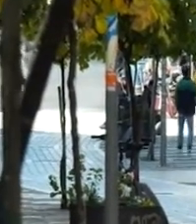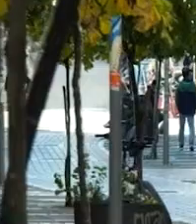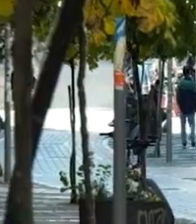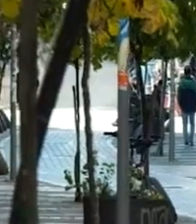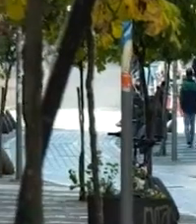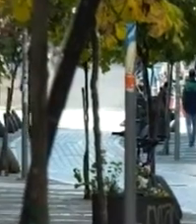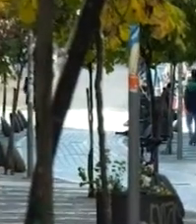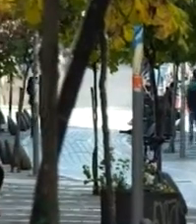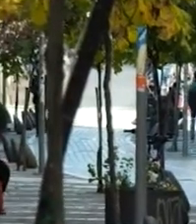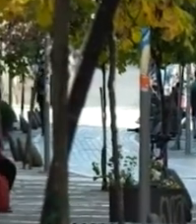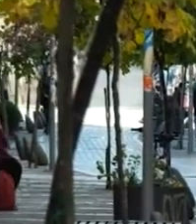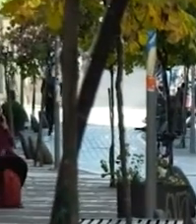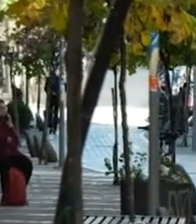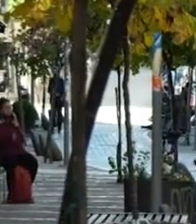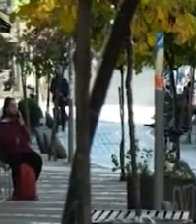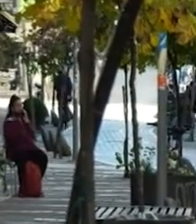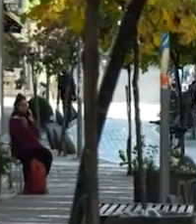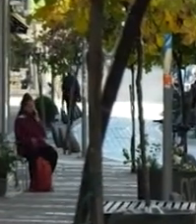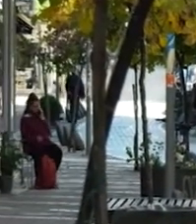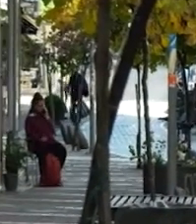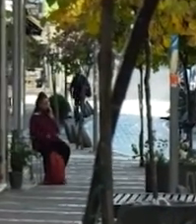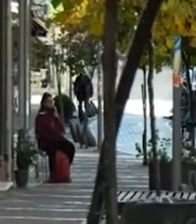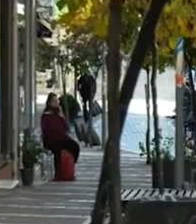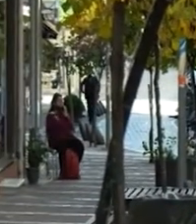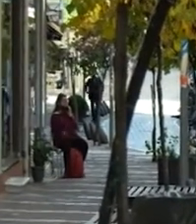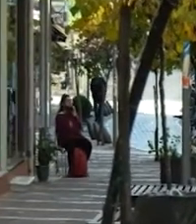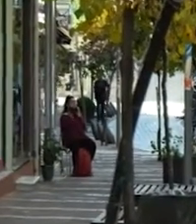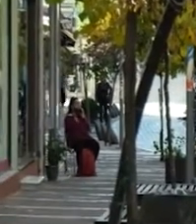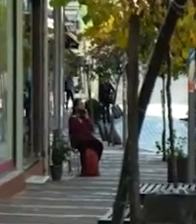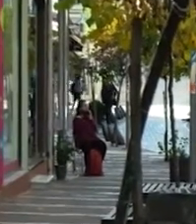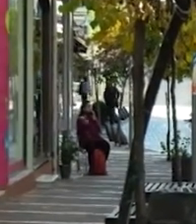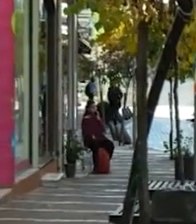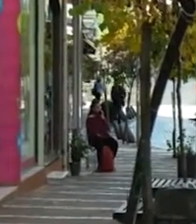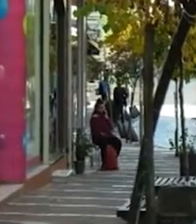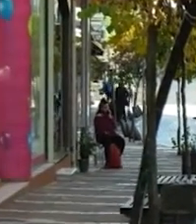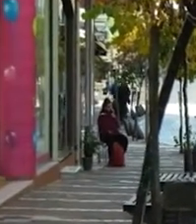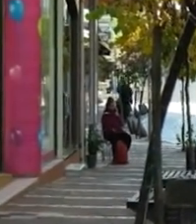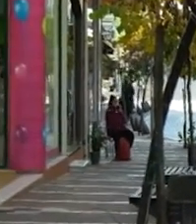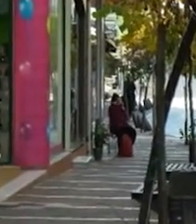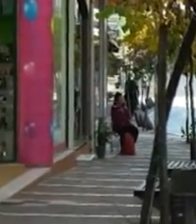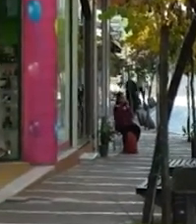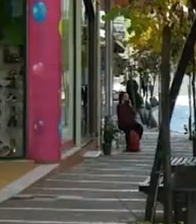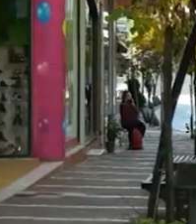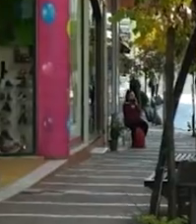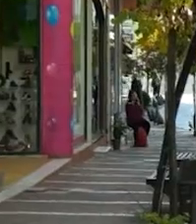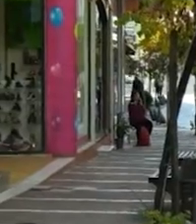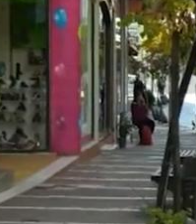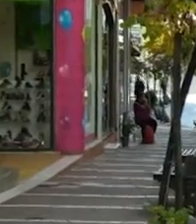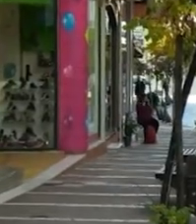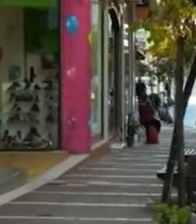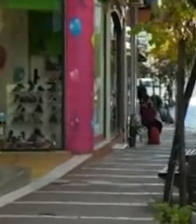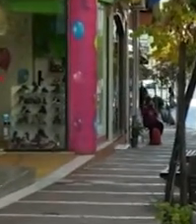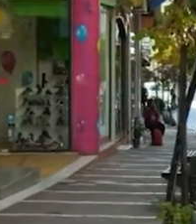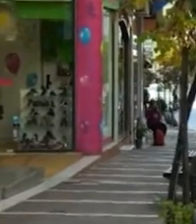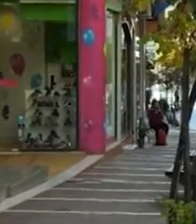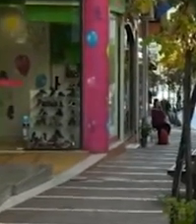χρονική στιγμή στο Εθνικό Σύστημα Υγείας και την μείωση του επιδημιολογικού φορτίου, η ανησυχία παραμένει στην επιστημονική κοινότητα,